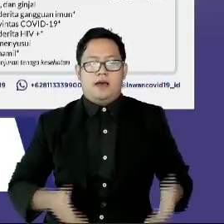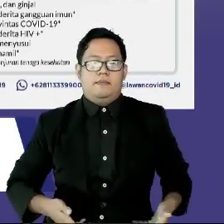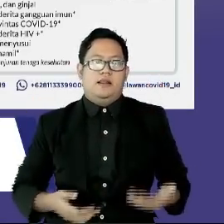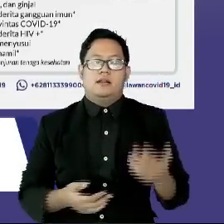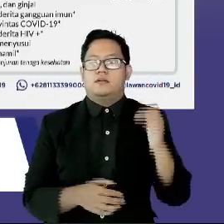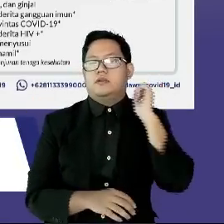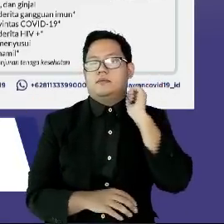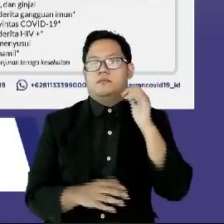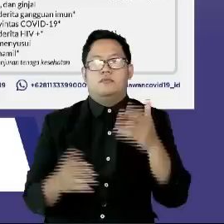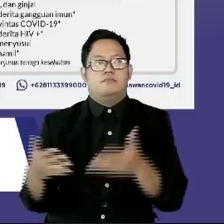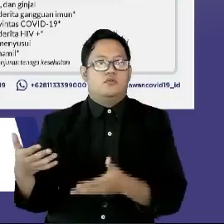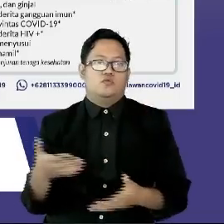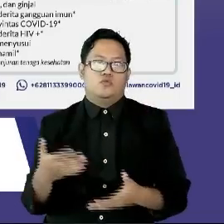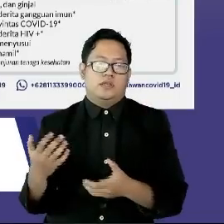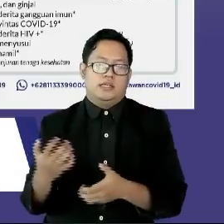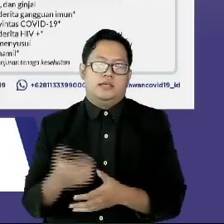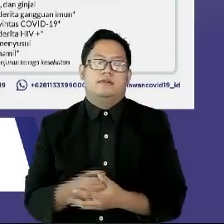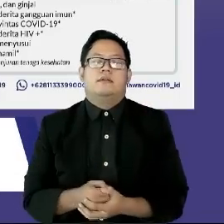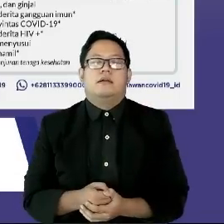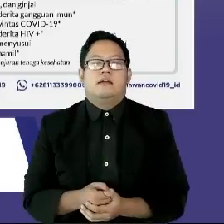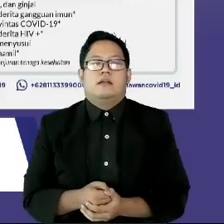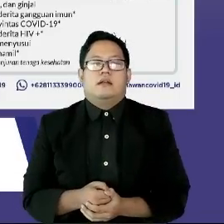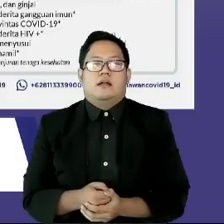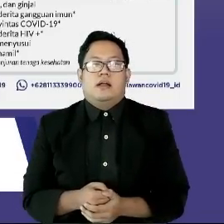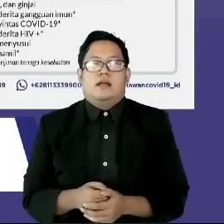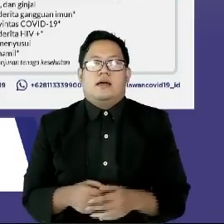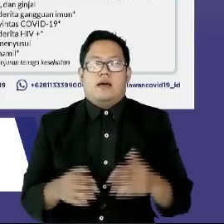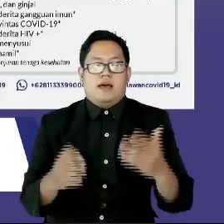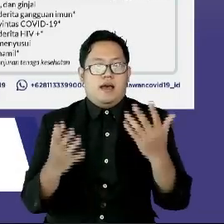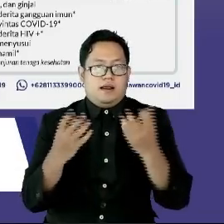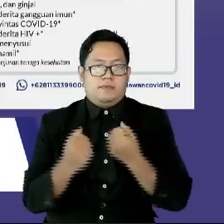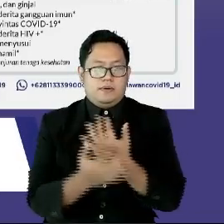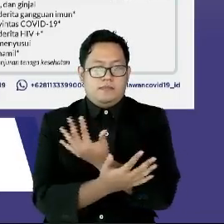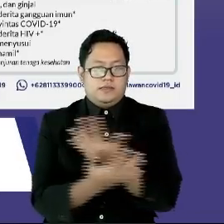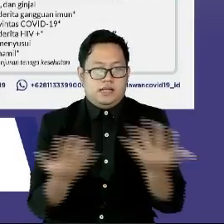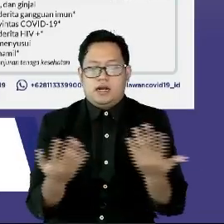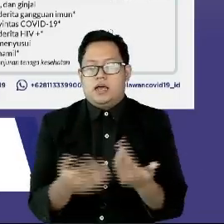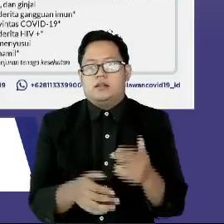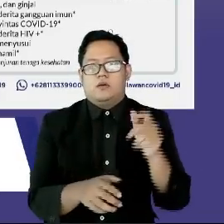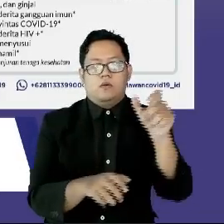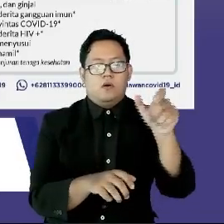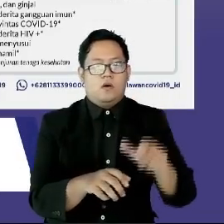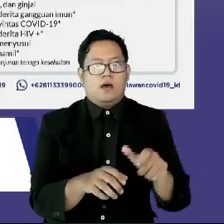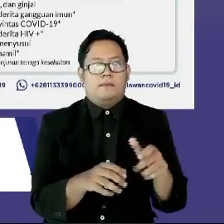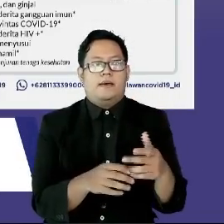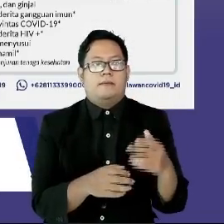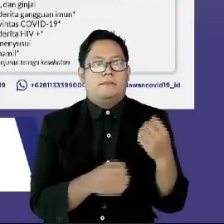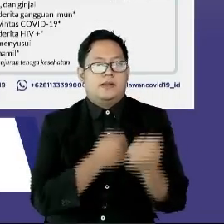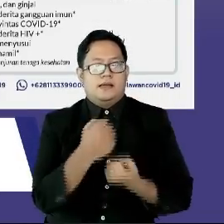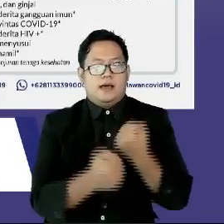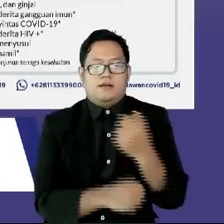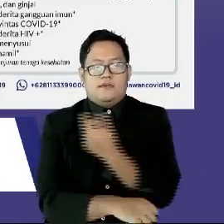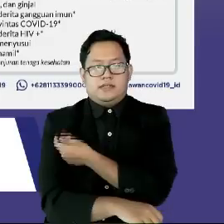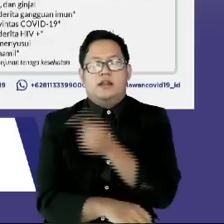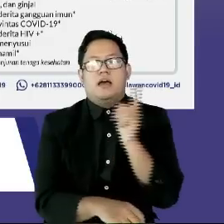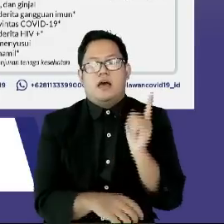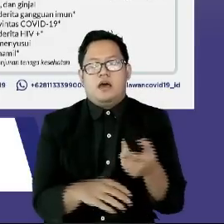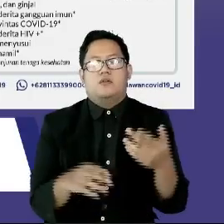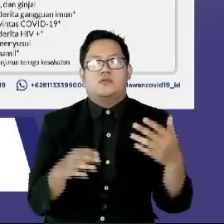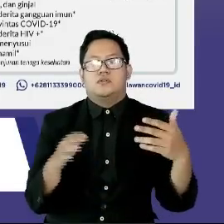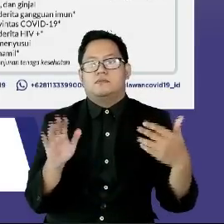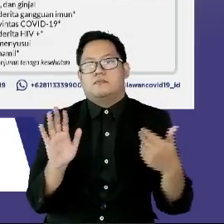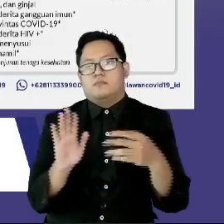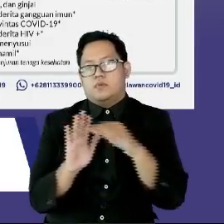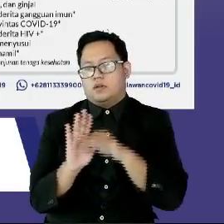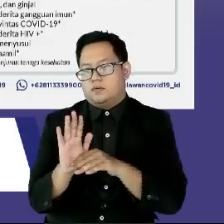menyusui. Untuk itu, diharapkan masyarakat dan pihak penyelenggara vaksinasi dapat mengikuti vaksinasi sesuai prosedur yang